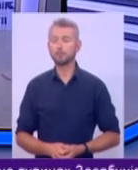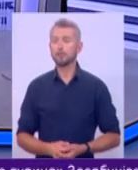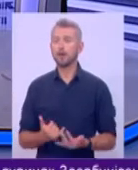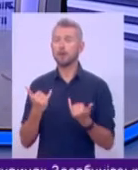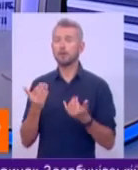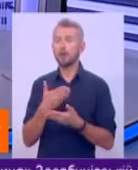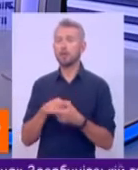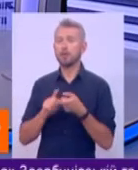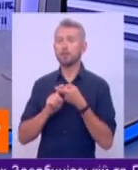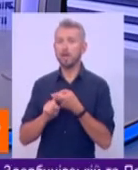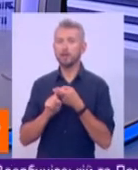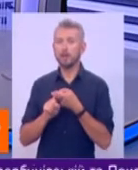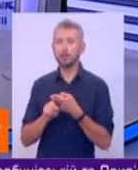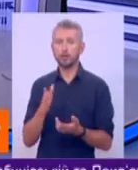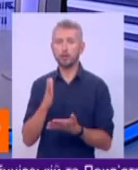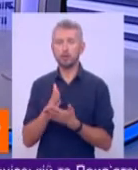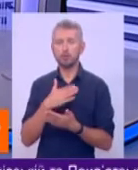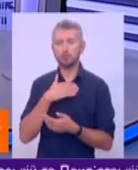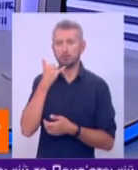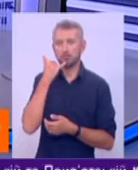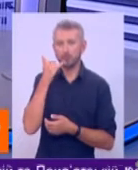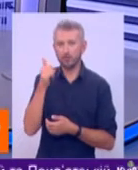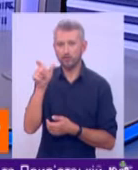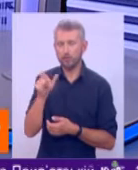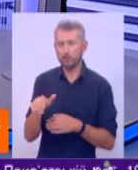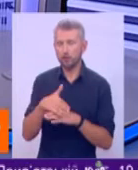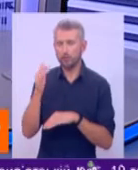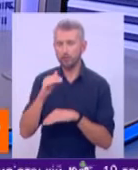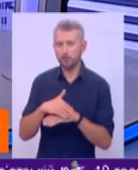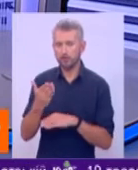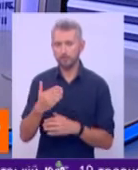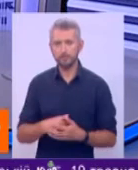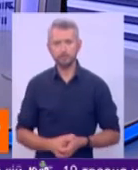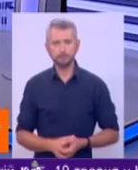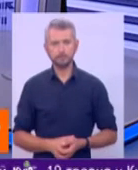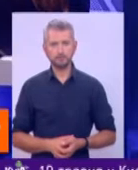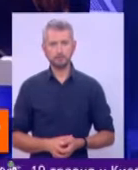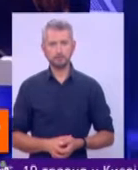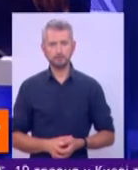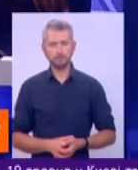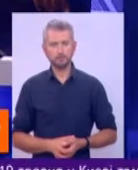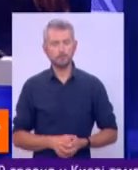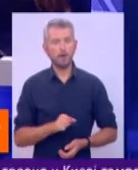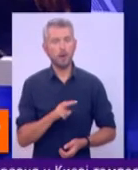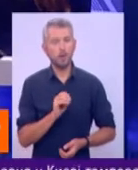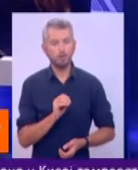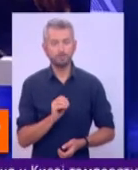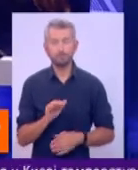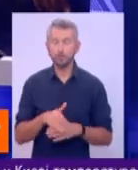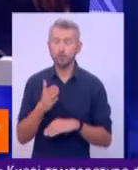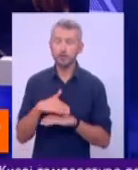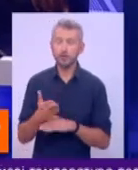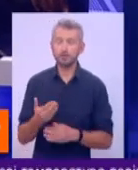Зараз з нами на зв'язку є наш додзвонювач. Доброго вечора вам, будь ласка, ваше питання. Алло? Так, доброго